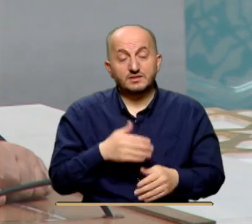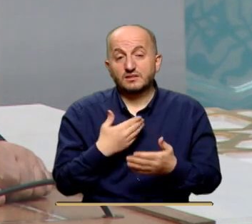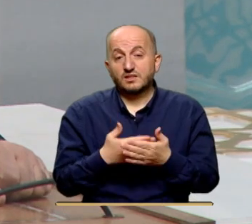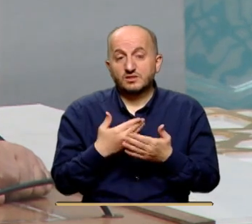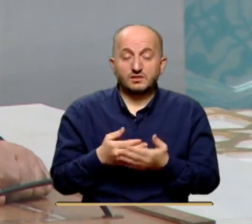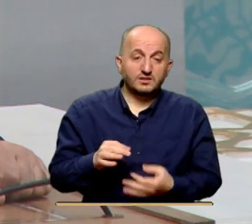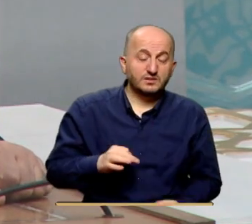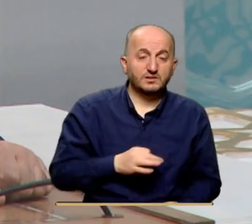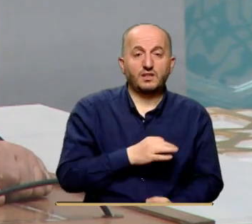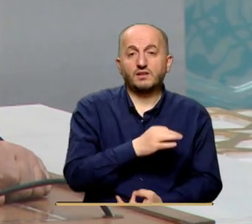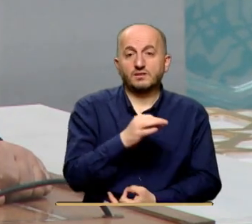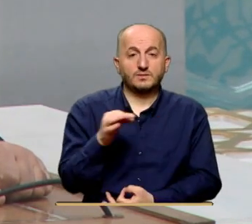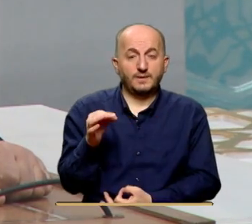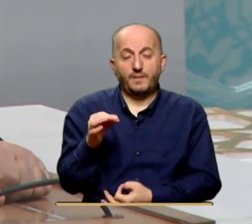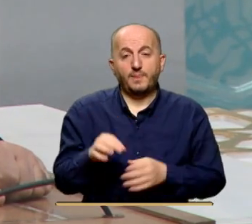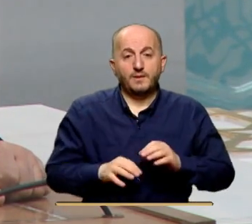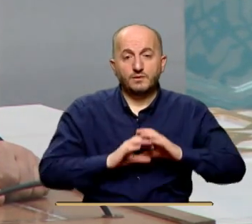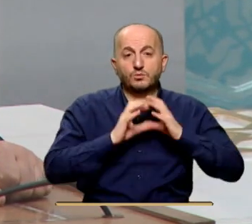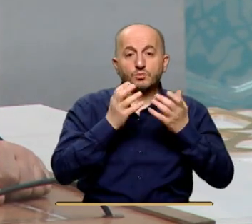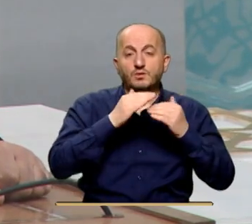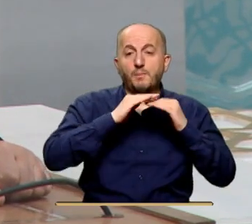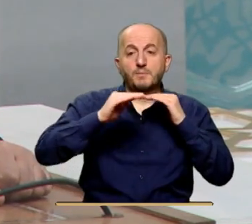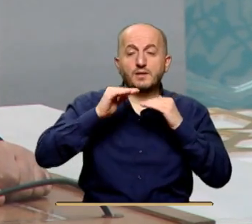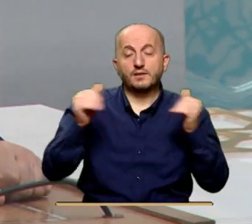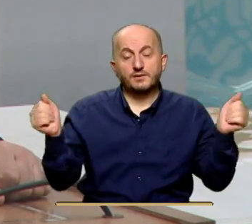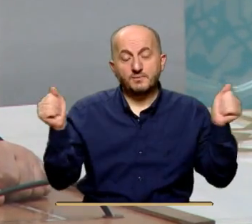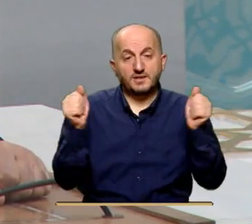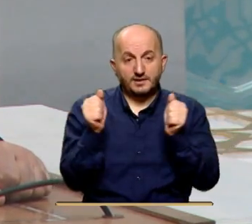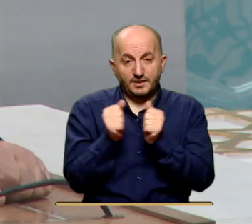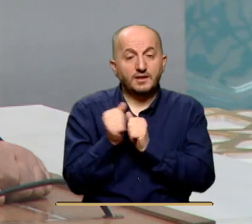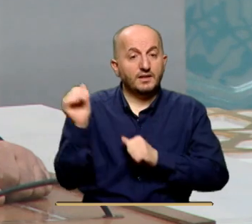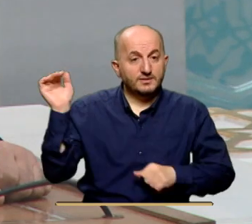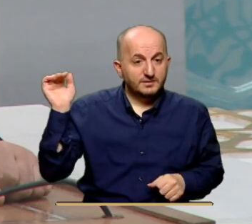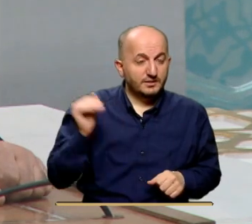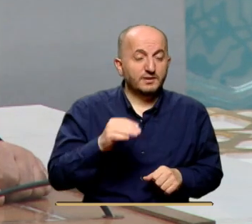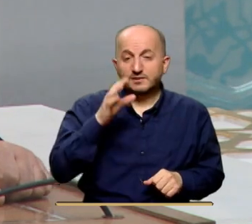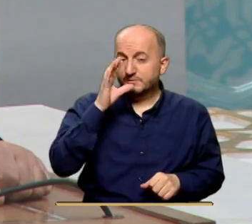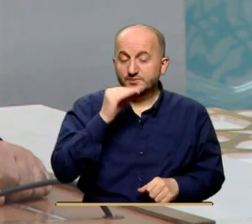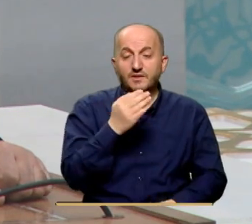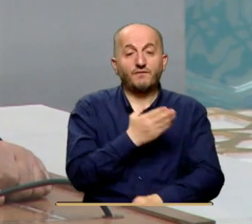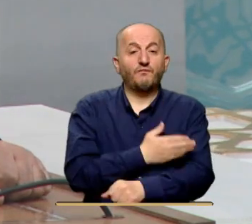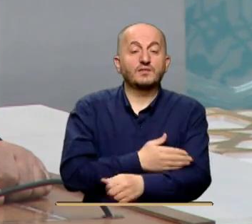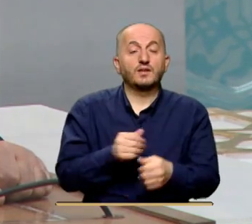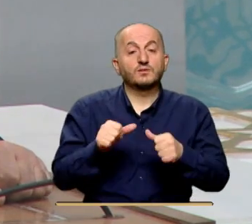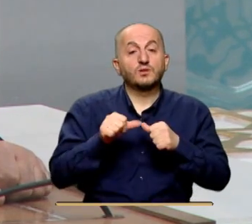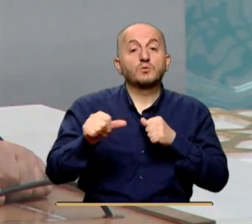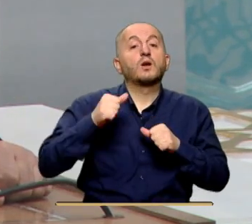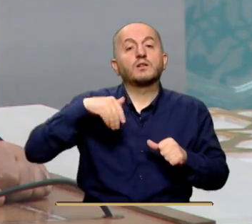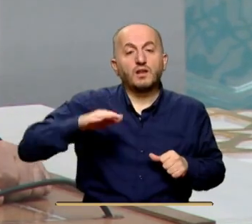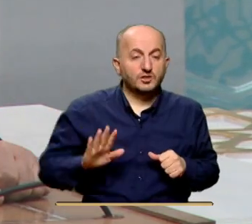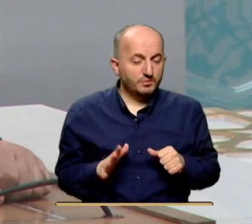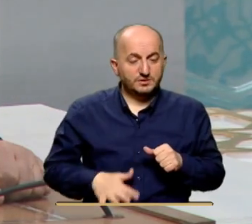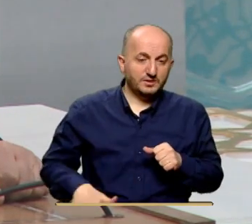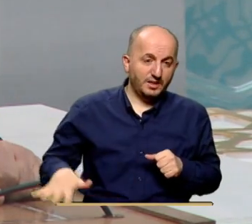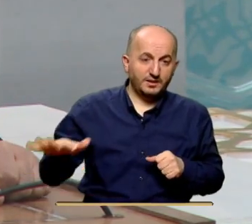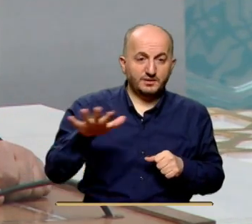insanlık, dünya milletleri bir araya gelseydi de kimse vatanından uzaklaşmasın,